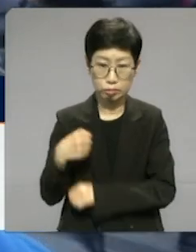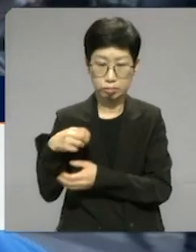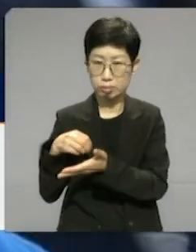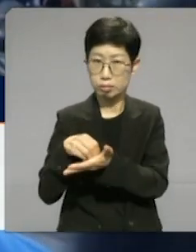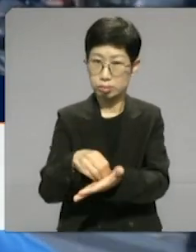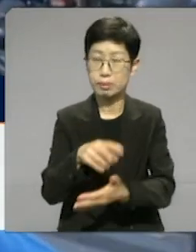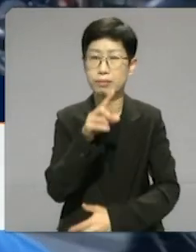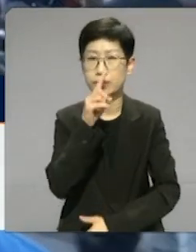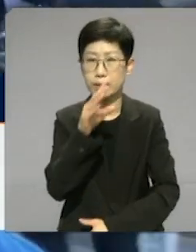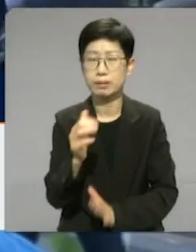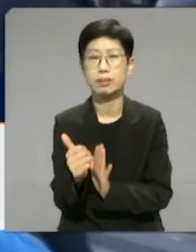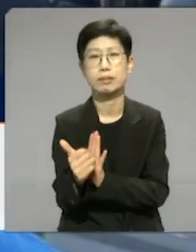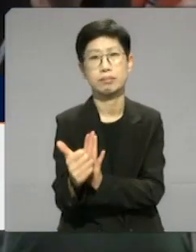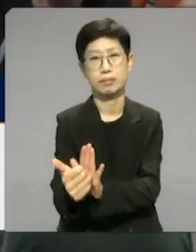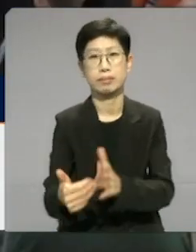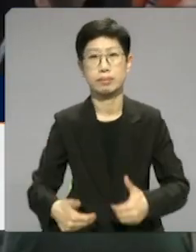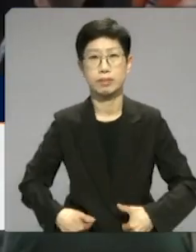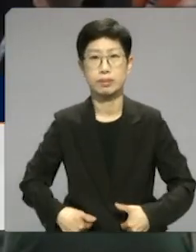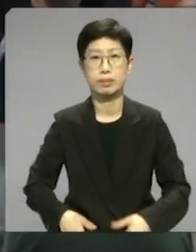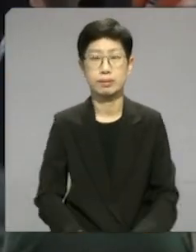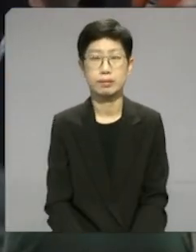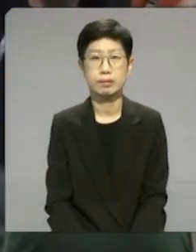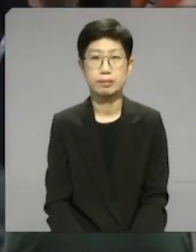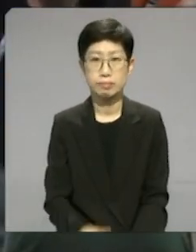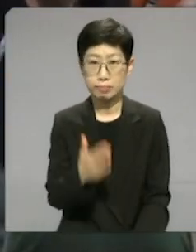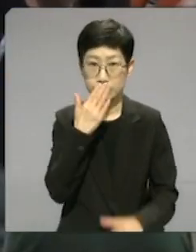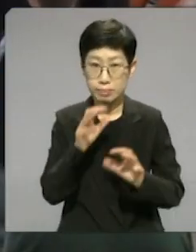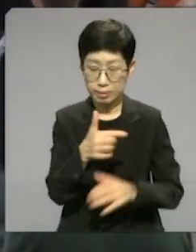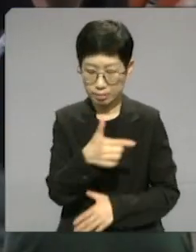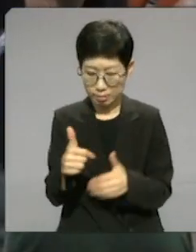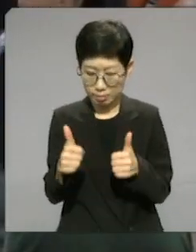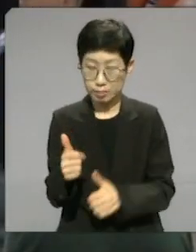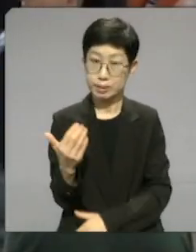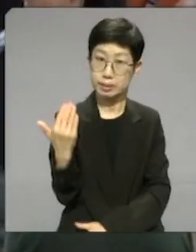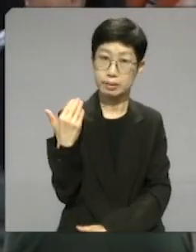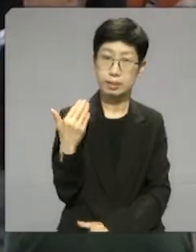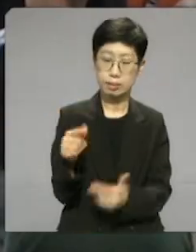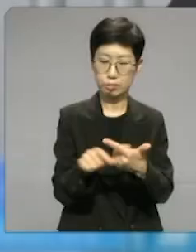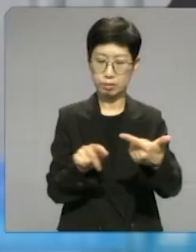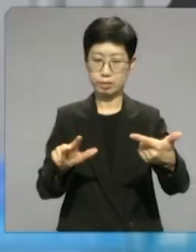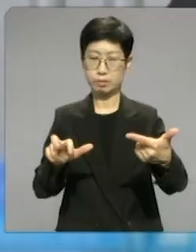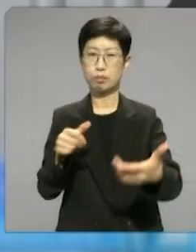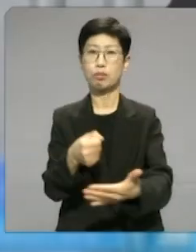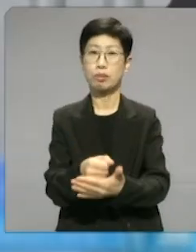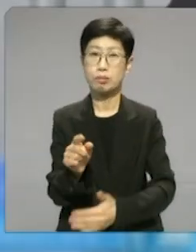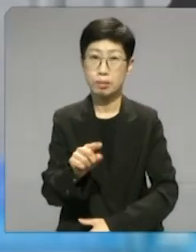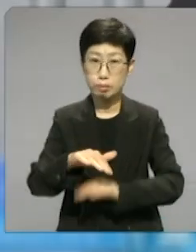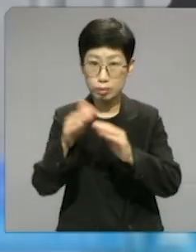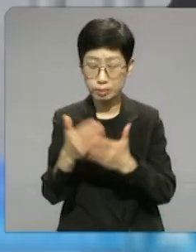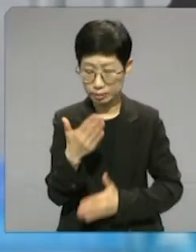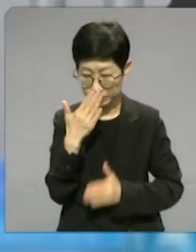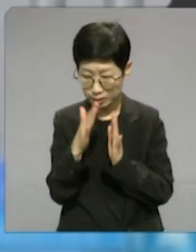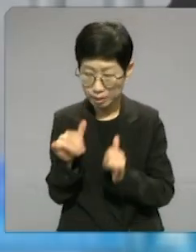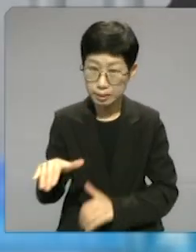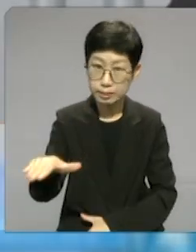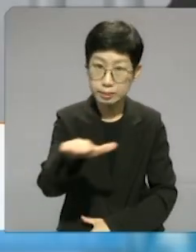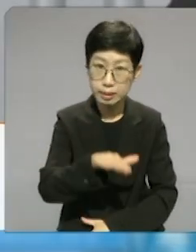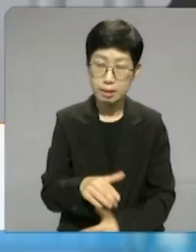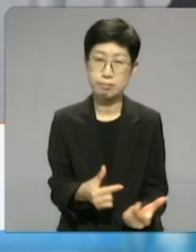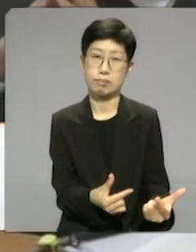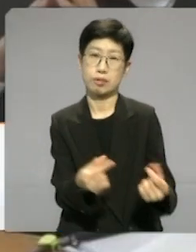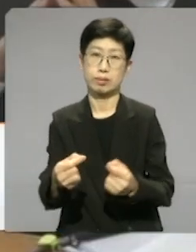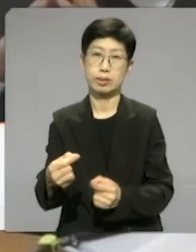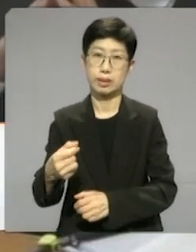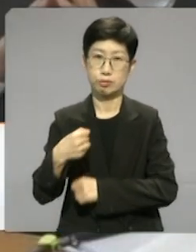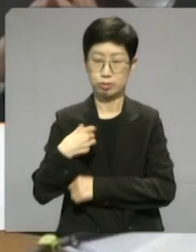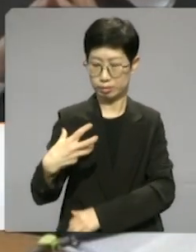a lot and we can't have them draft. 이스라엘 대법원은 앞서 지난달 25일 모든 이스라엘 국민이 똑같이 의무